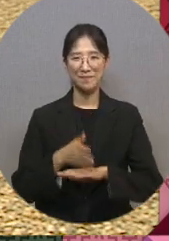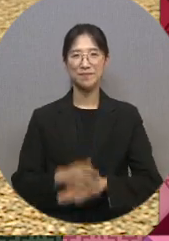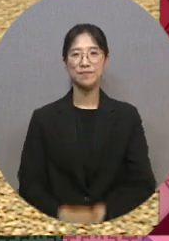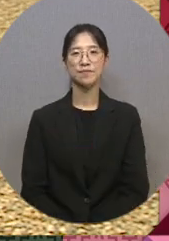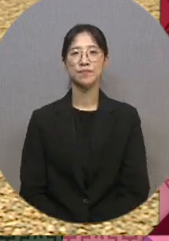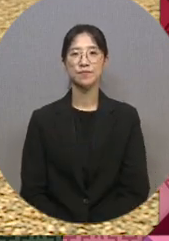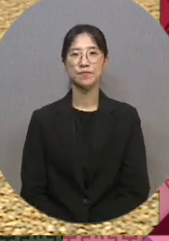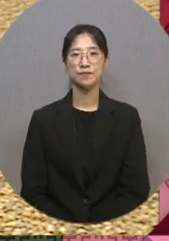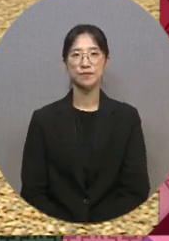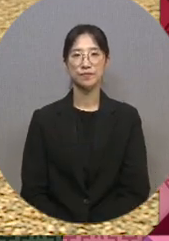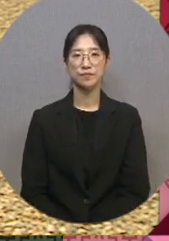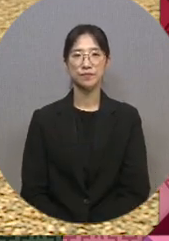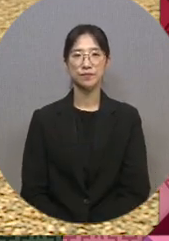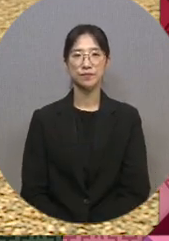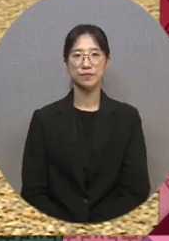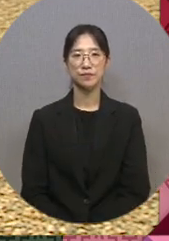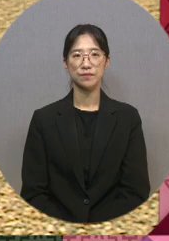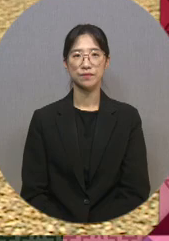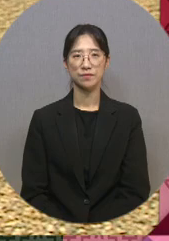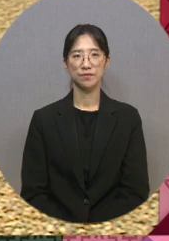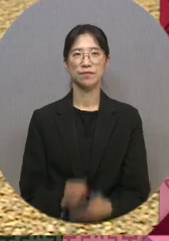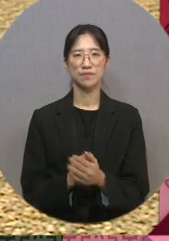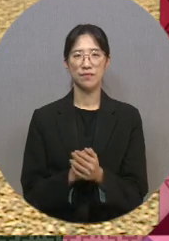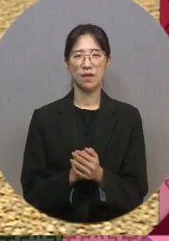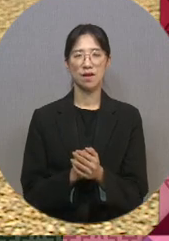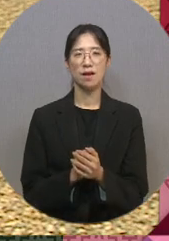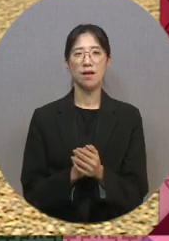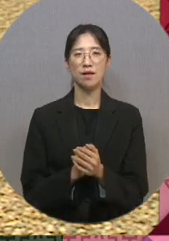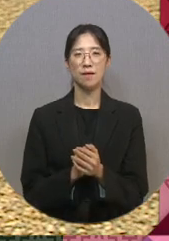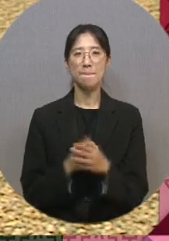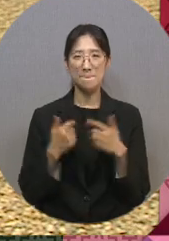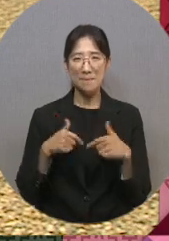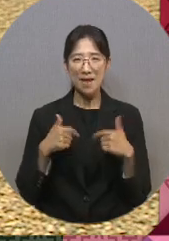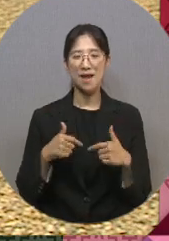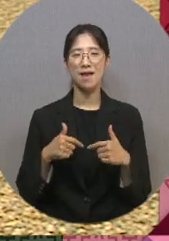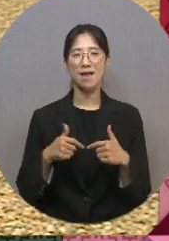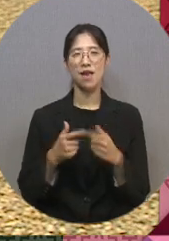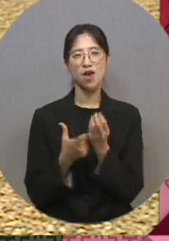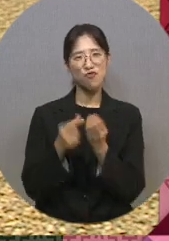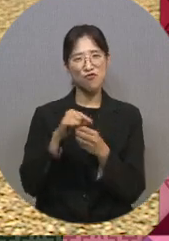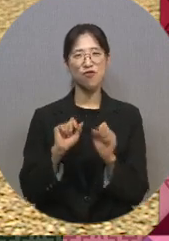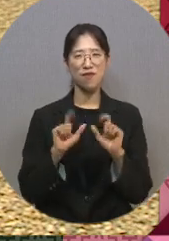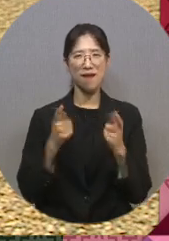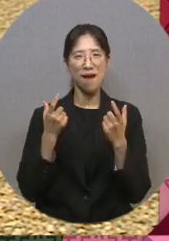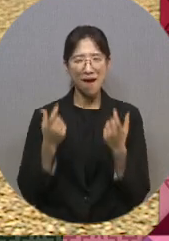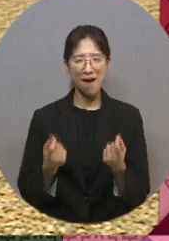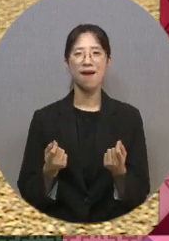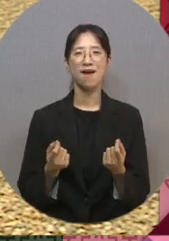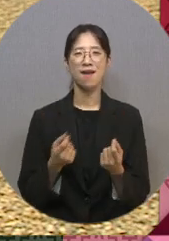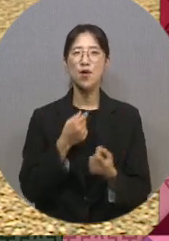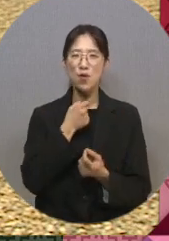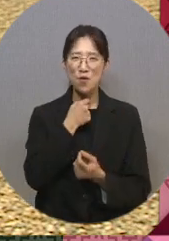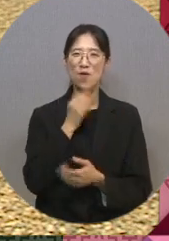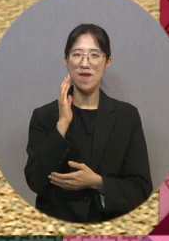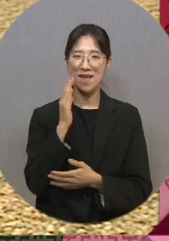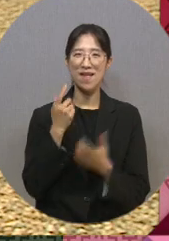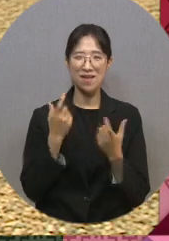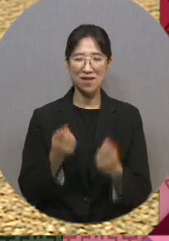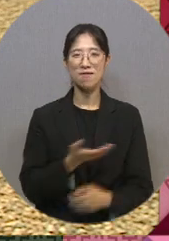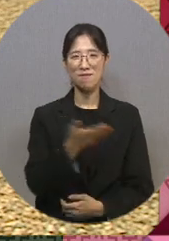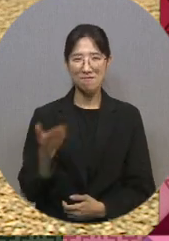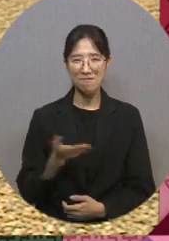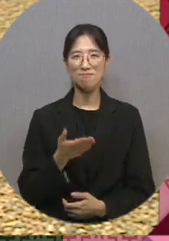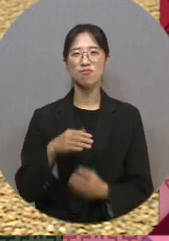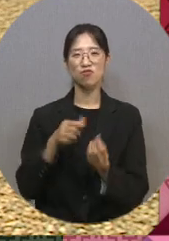드립니다. 더도 말고 덜도 말고 한가위만 같아라. 추석 연휴에 여러분들